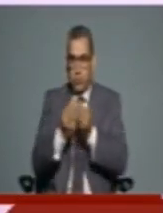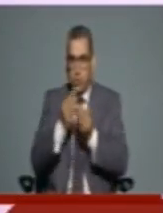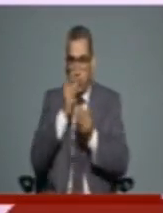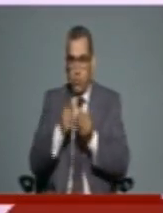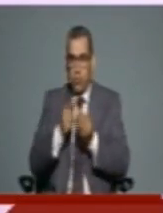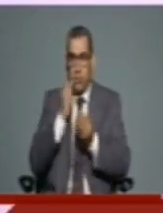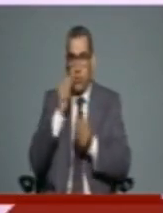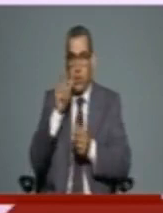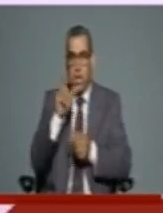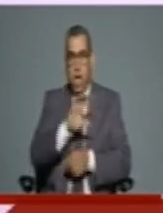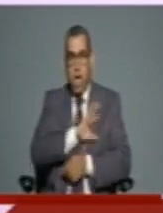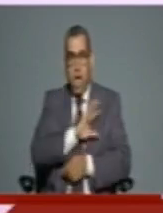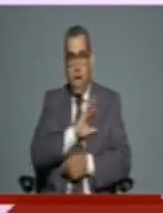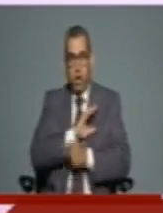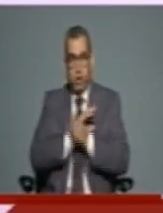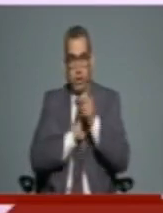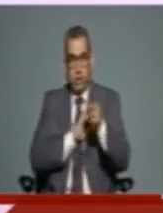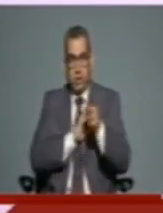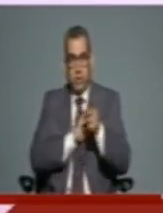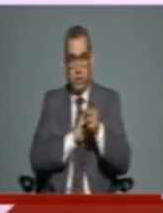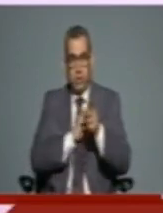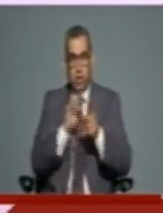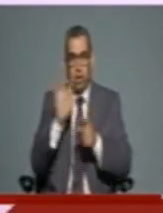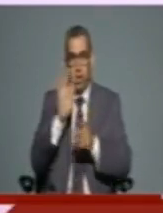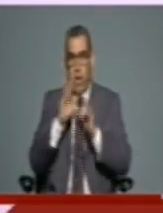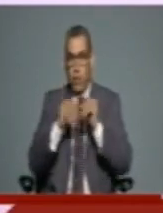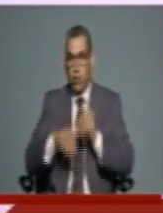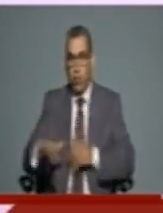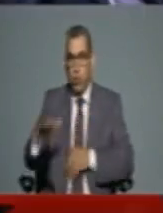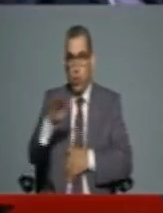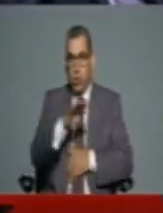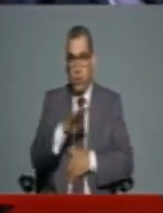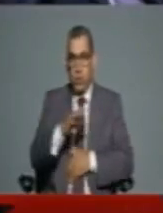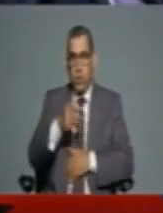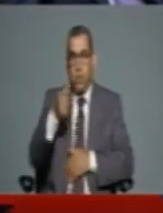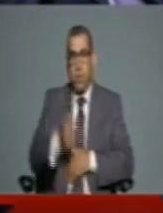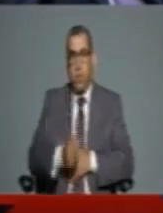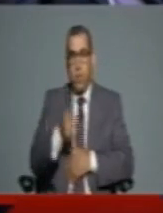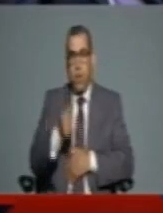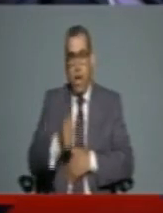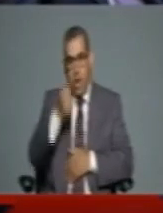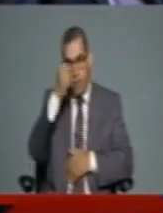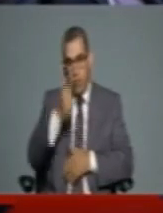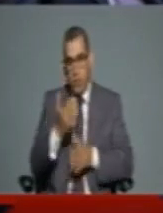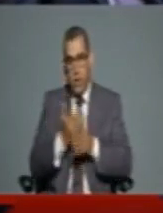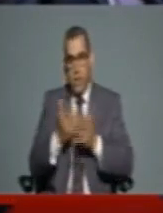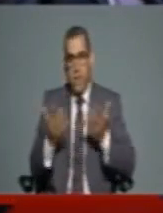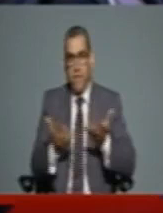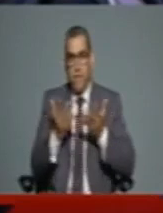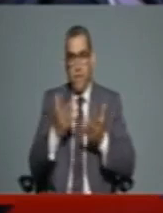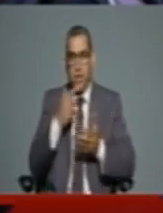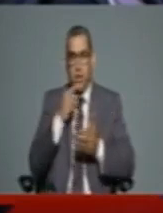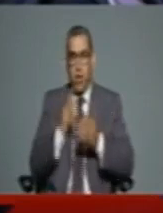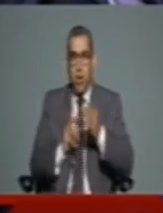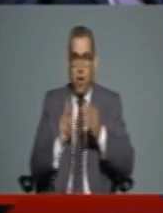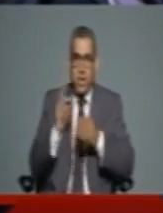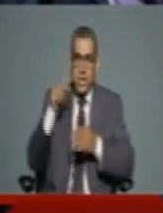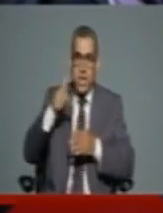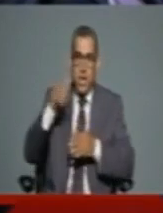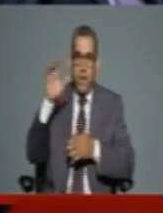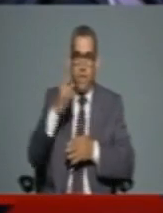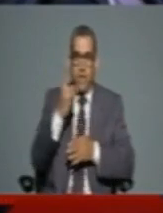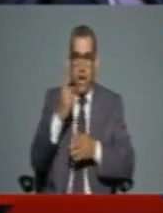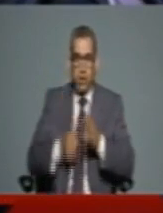وللقوات المسلحة والشعب المصري بالتهنئة بعيد العبور، العبور